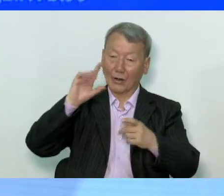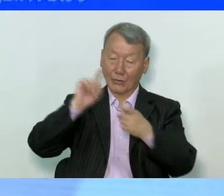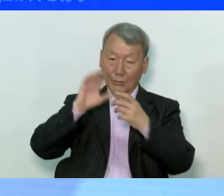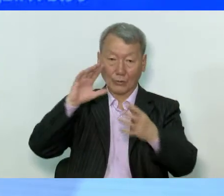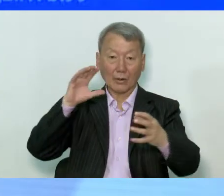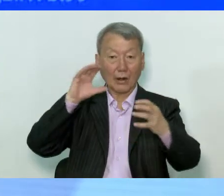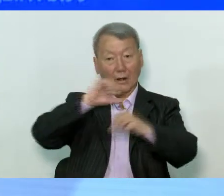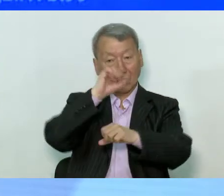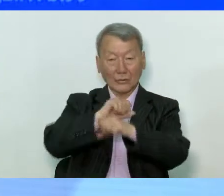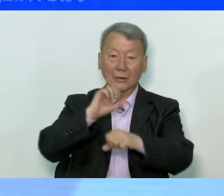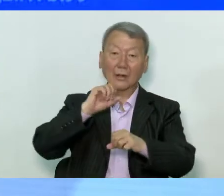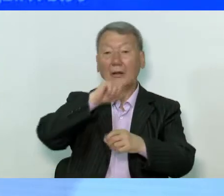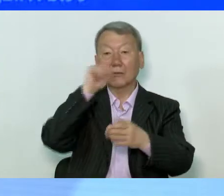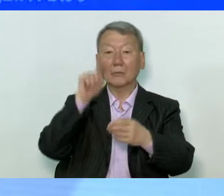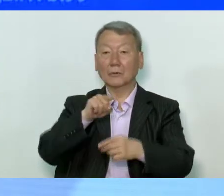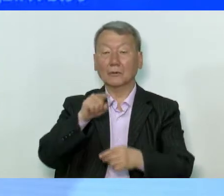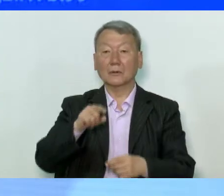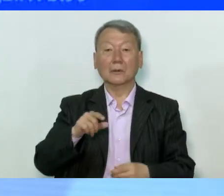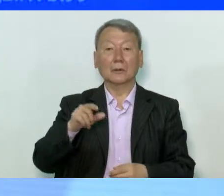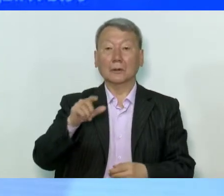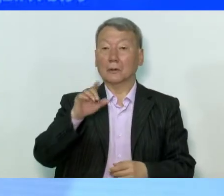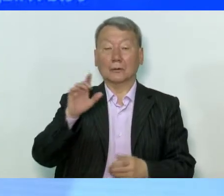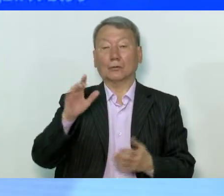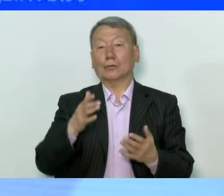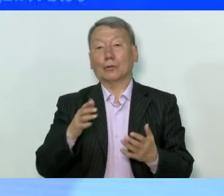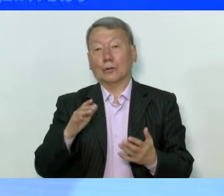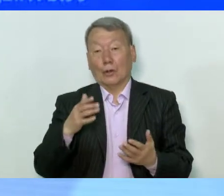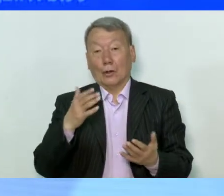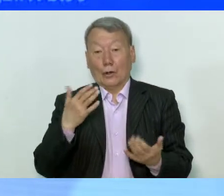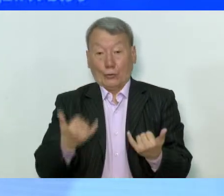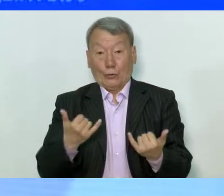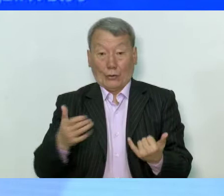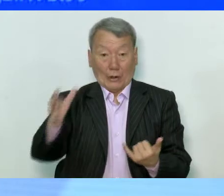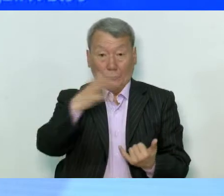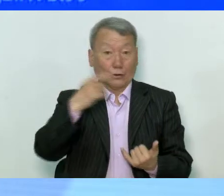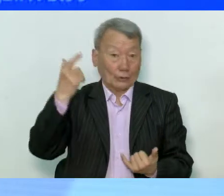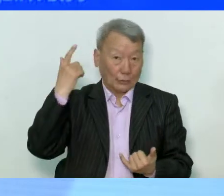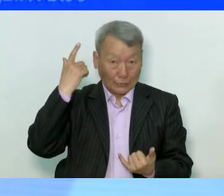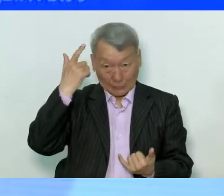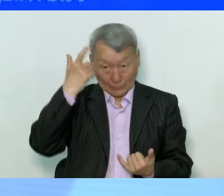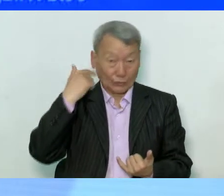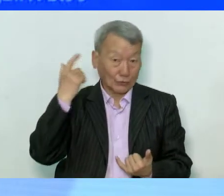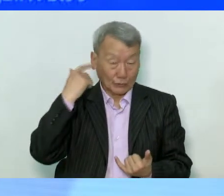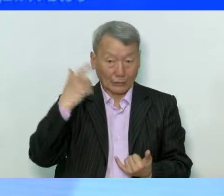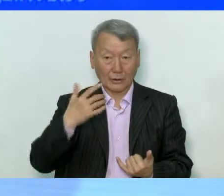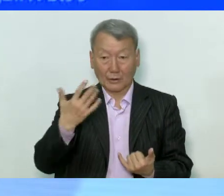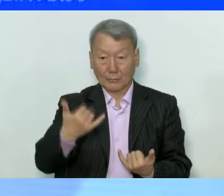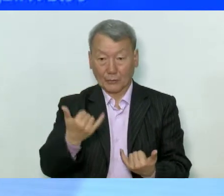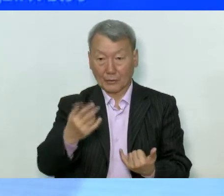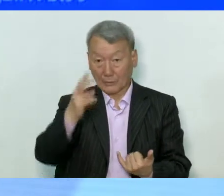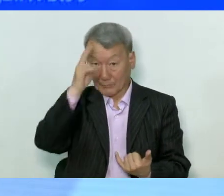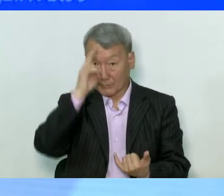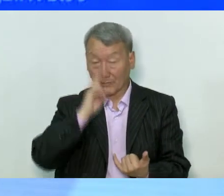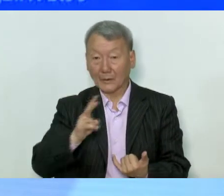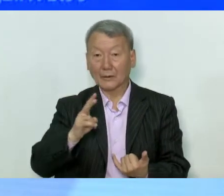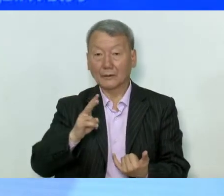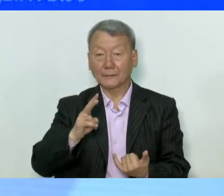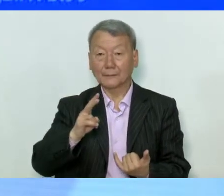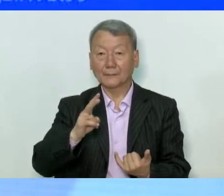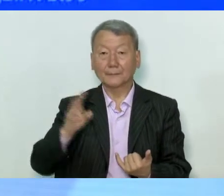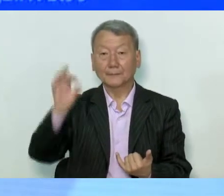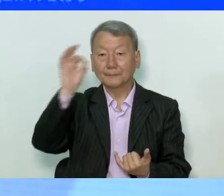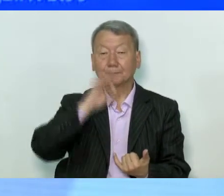көрүлбөйбү дейт. Эми азыр өзүңүздөр билесиздер, биз 2 айдын жүзүндө